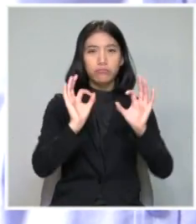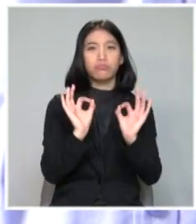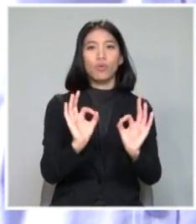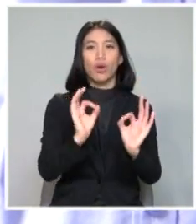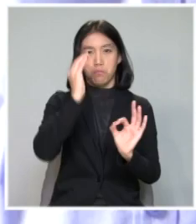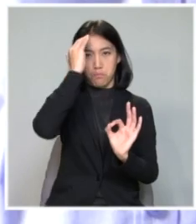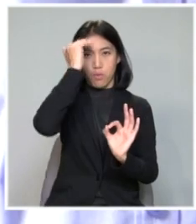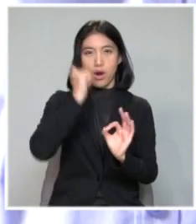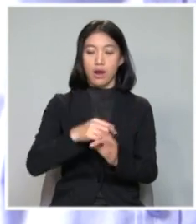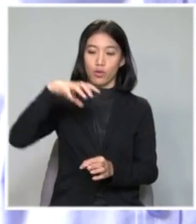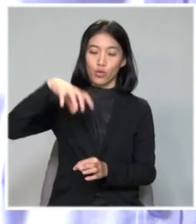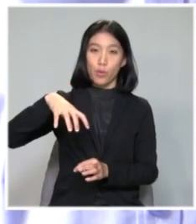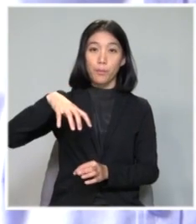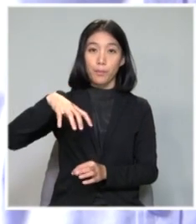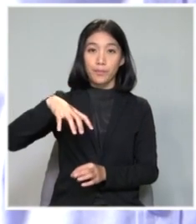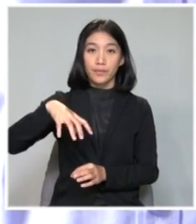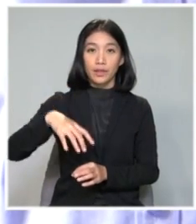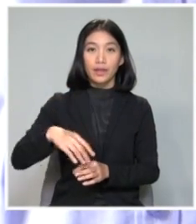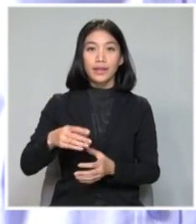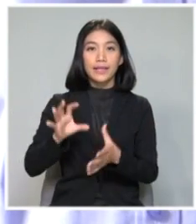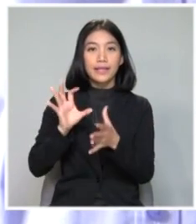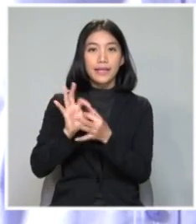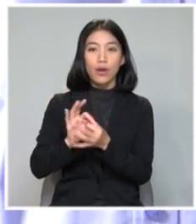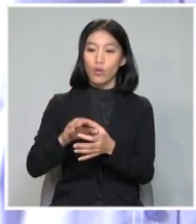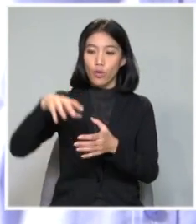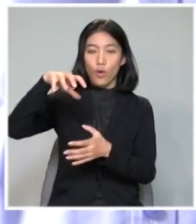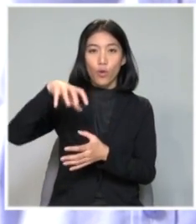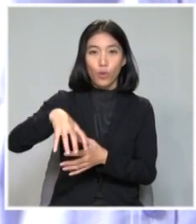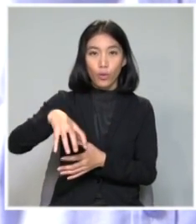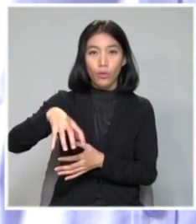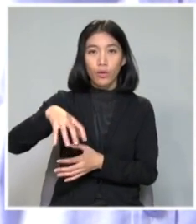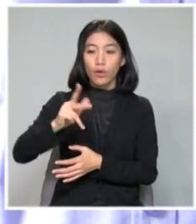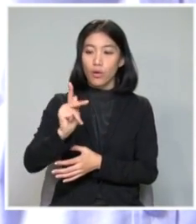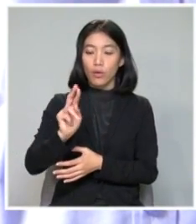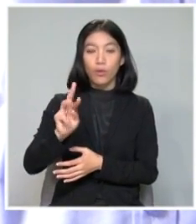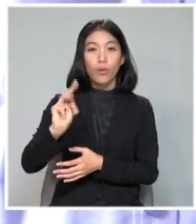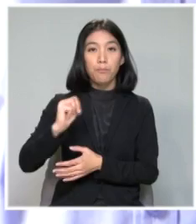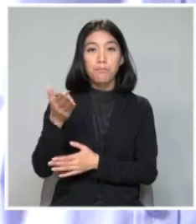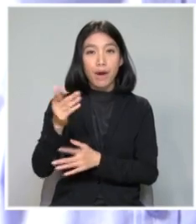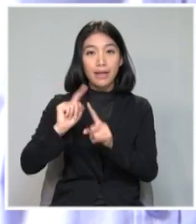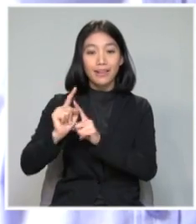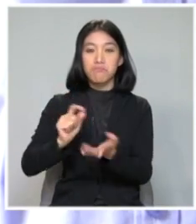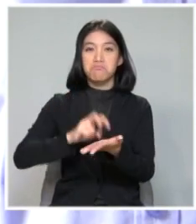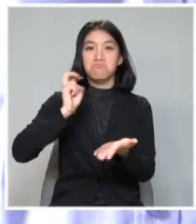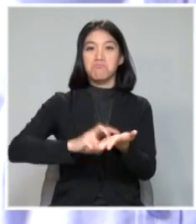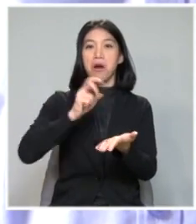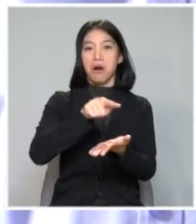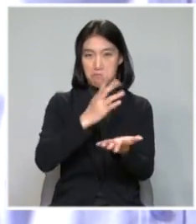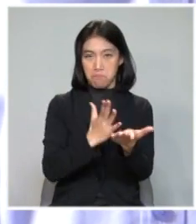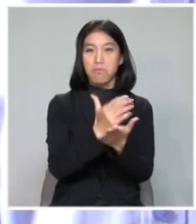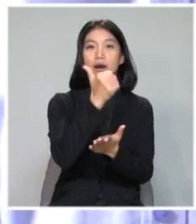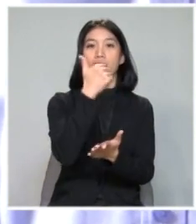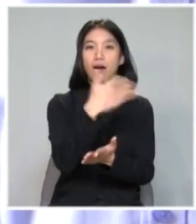ากกรมเจ้าท่าหรือทางกรมประมงนะครับในการที่จะสามารถเป็นแพปลาที่